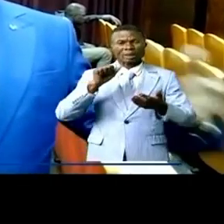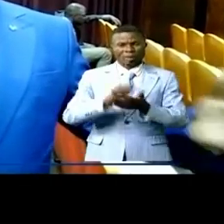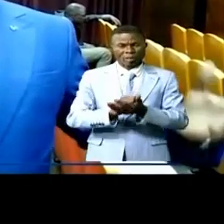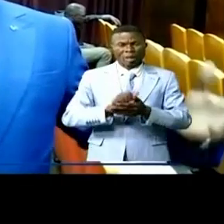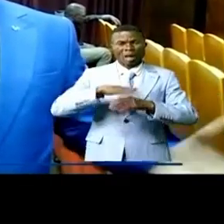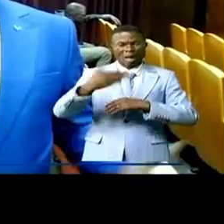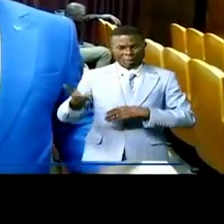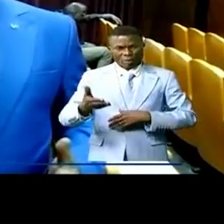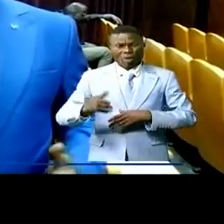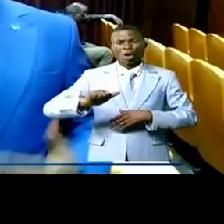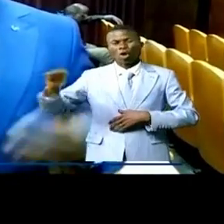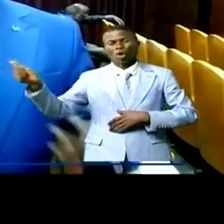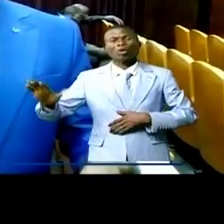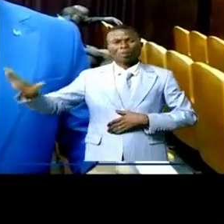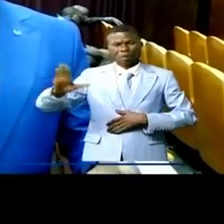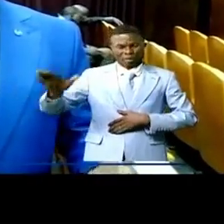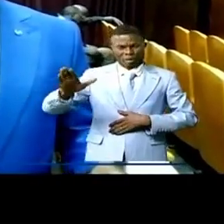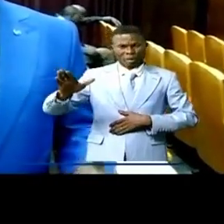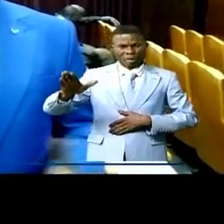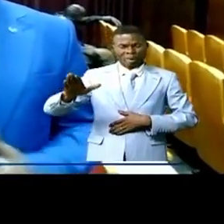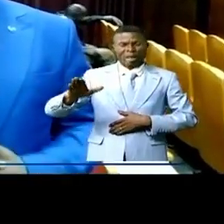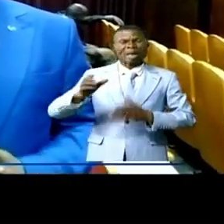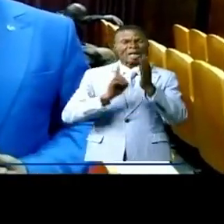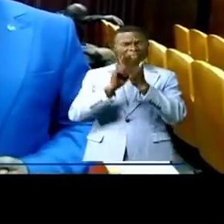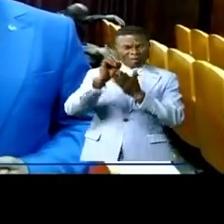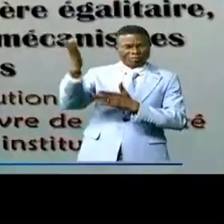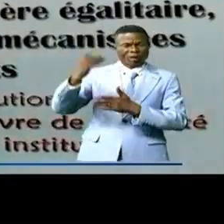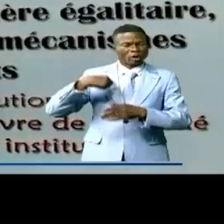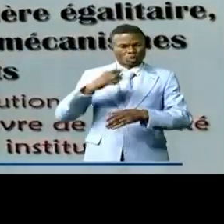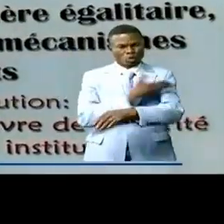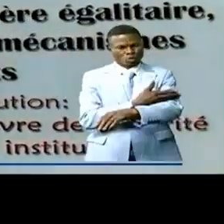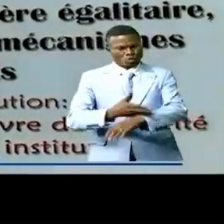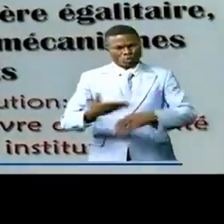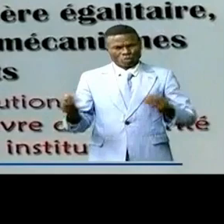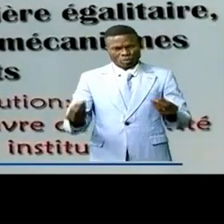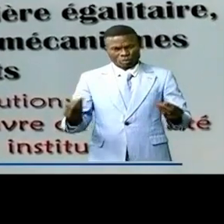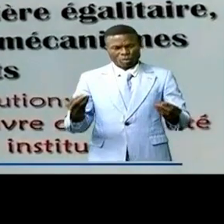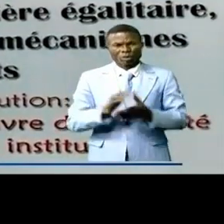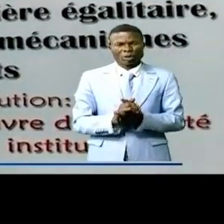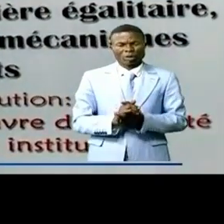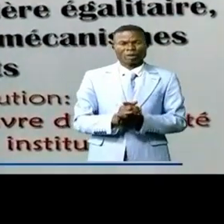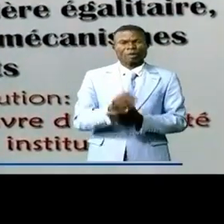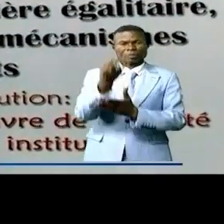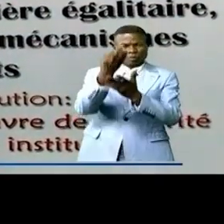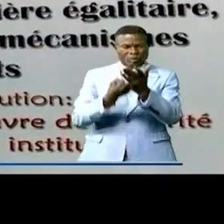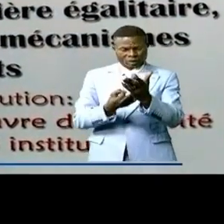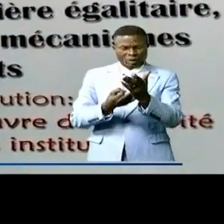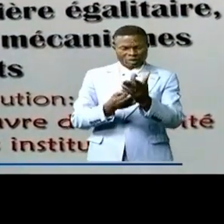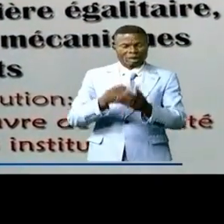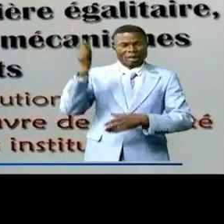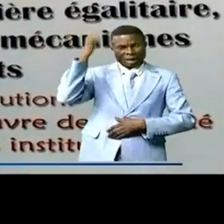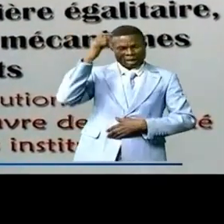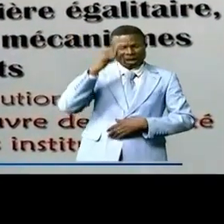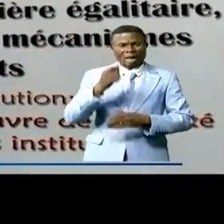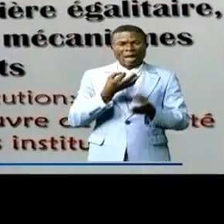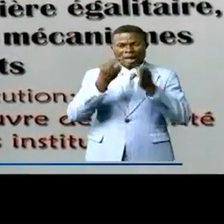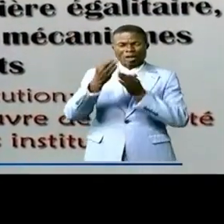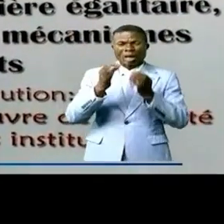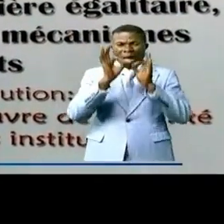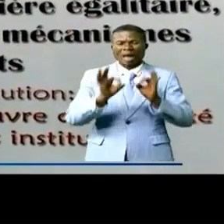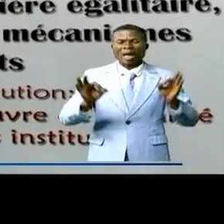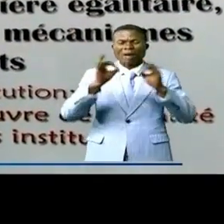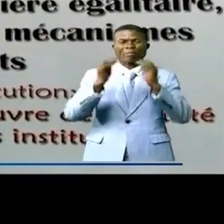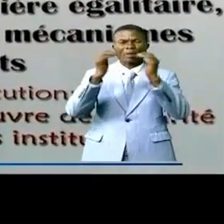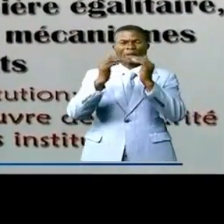ce sera d'autres pays qui nous dépasse dans la mise à les affiches avec message rappelons l'importance de l'égalité